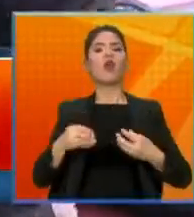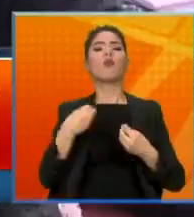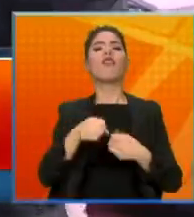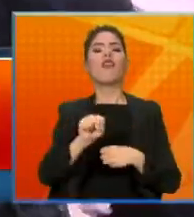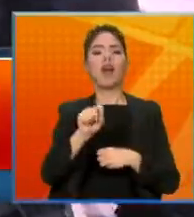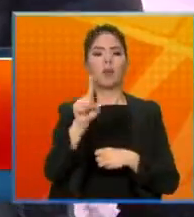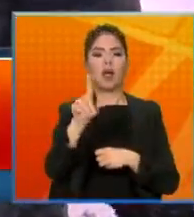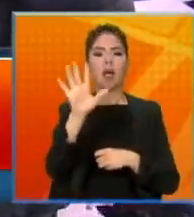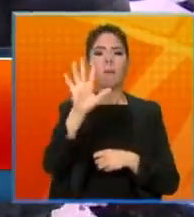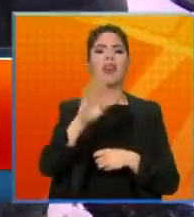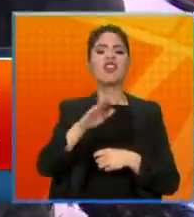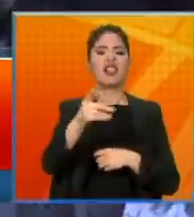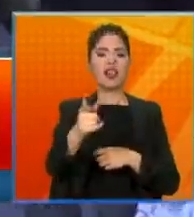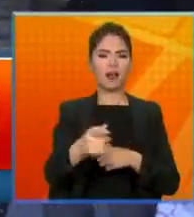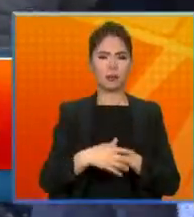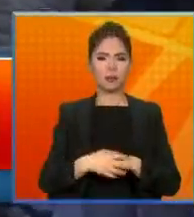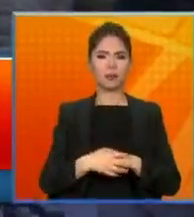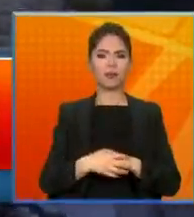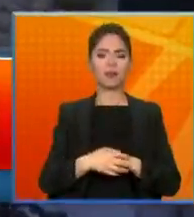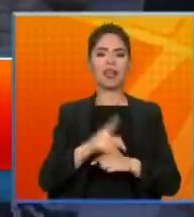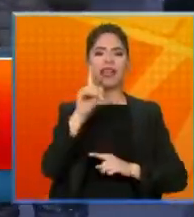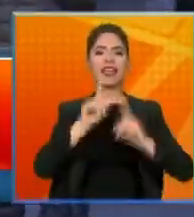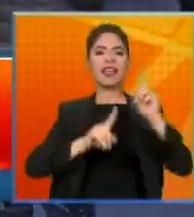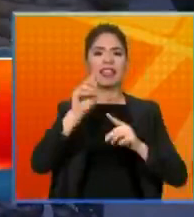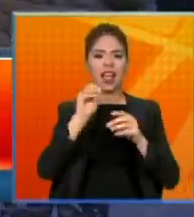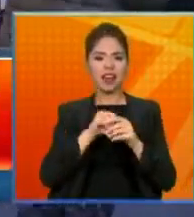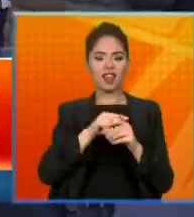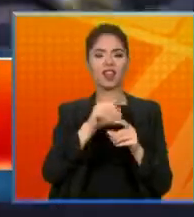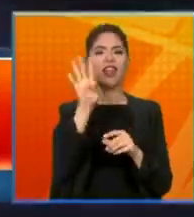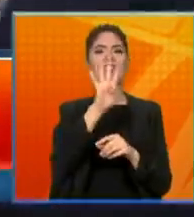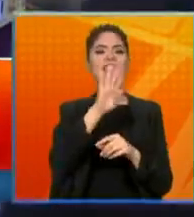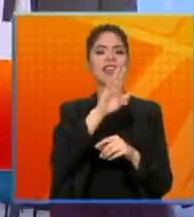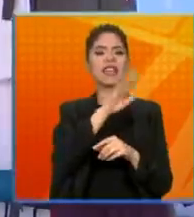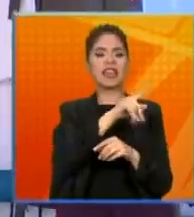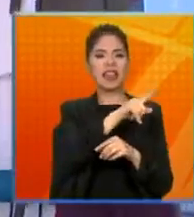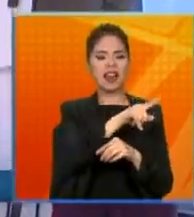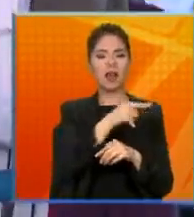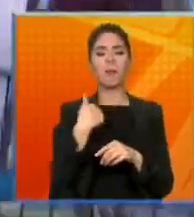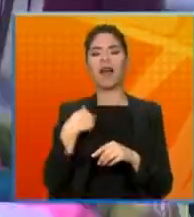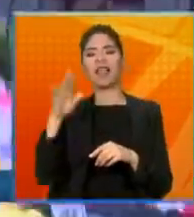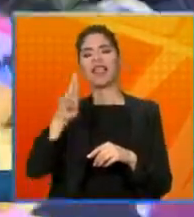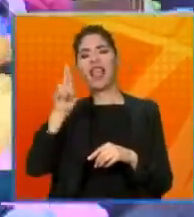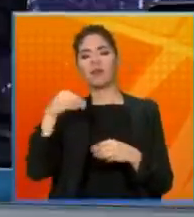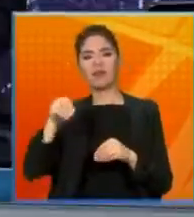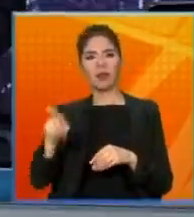da sorayım. Fiyat 5 lira. Çok cazip bir fiyat. İnternette 40, ben de 70 ablacığım.